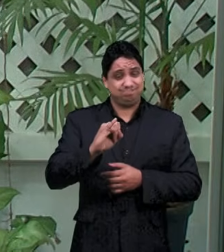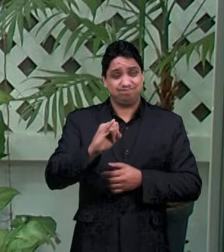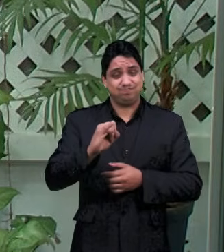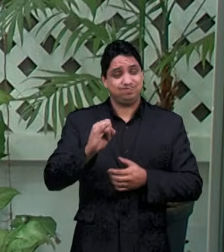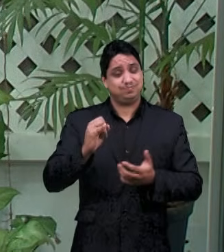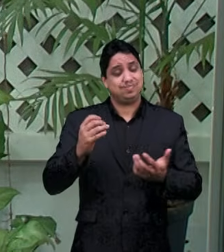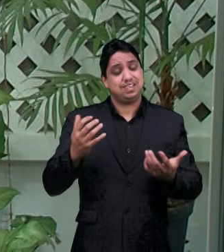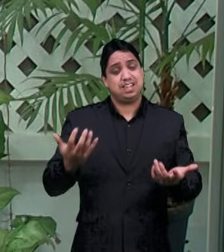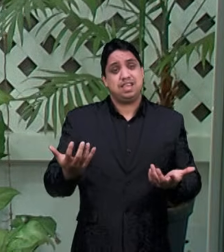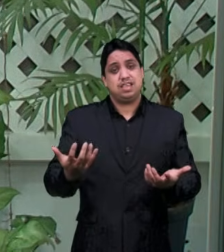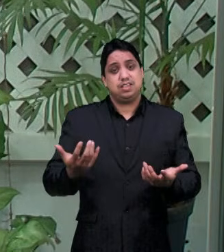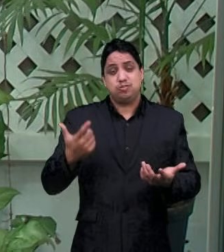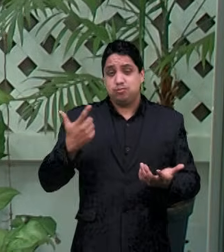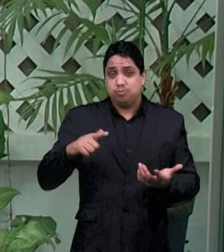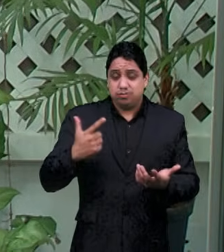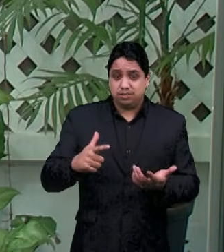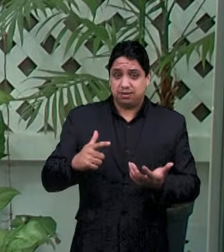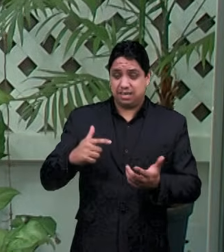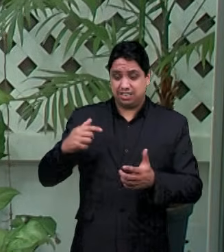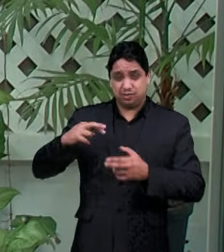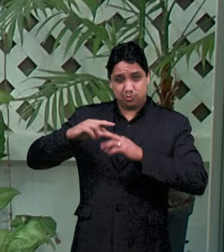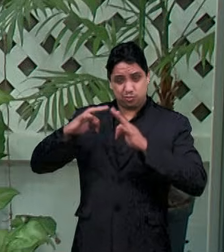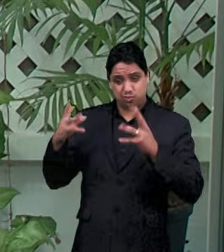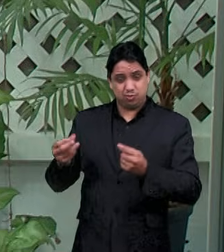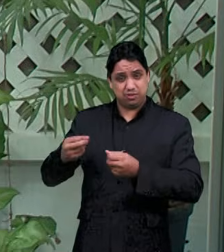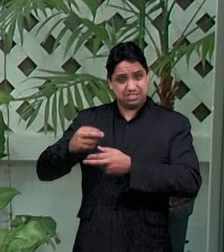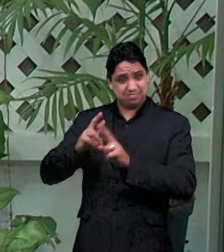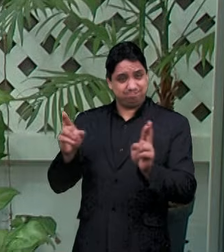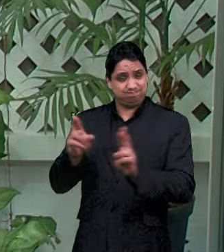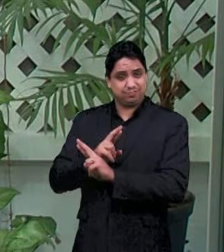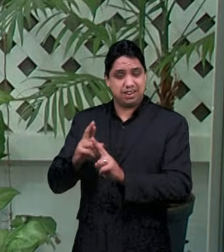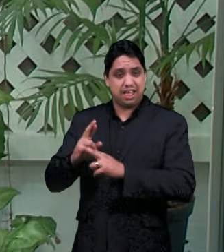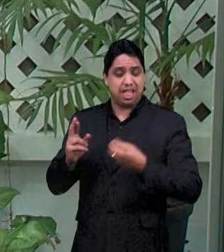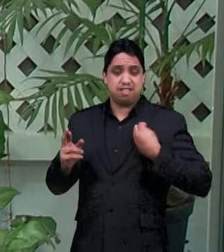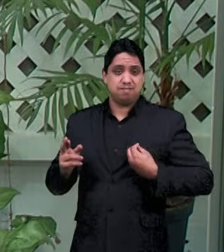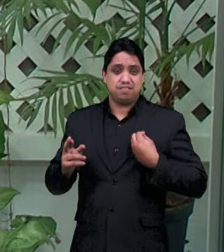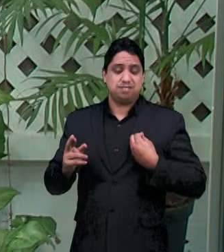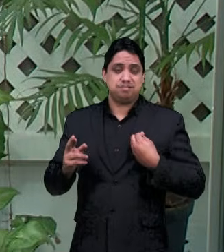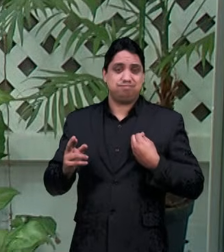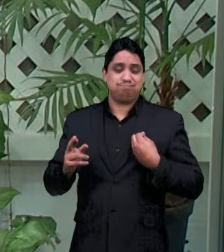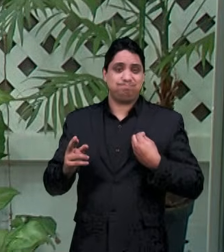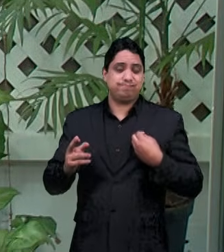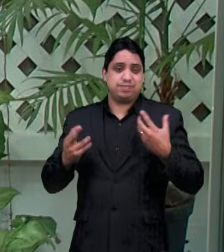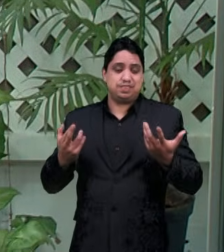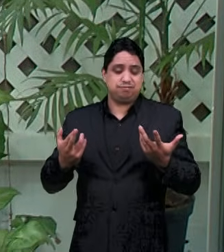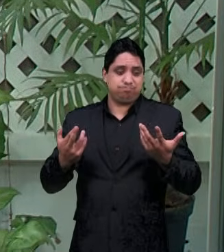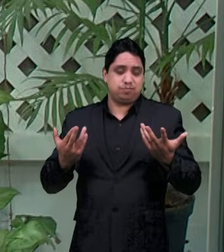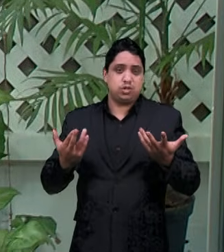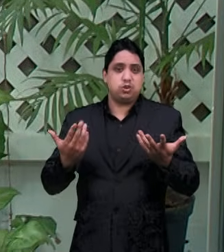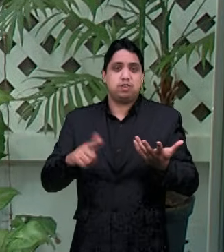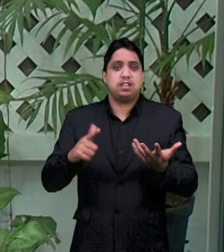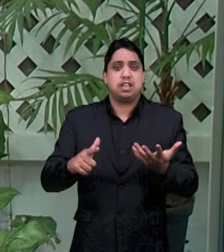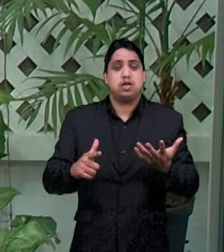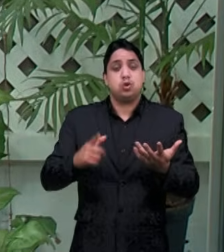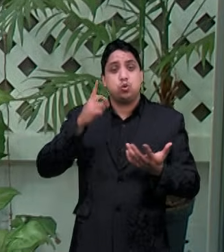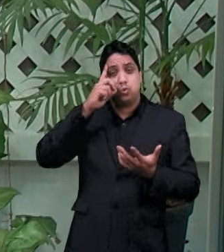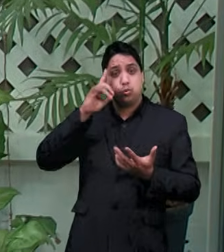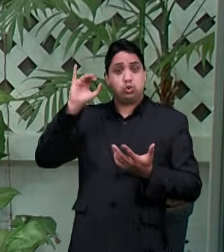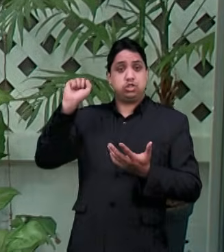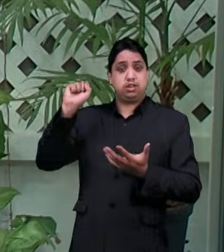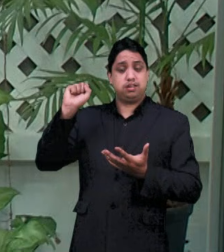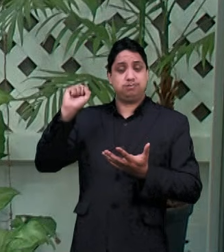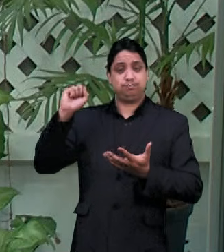sa vie n'a pas et ne produira pas ce qui